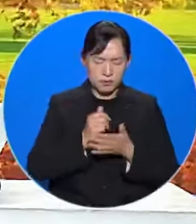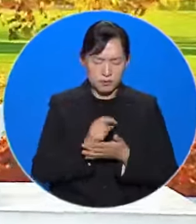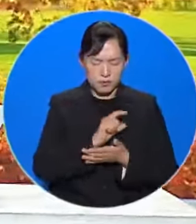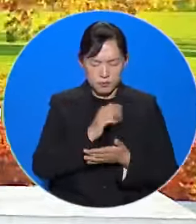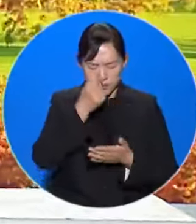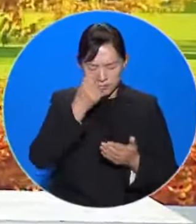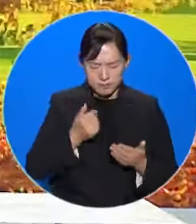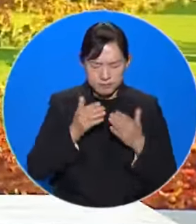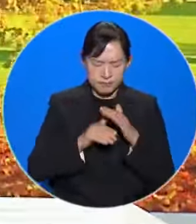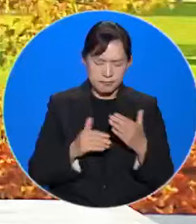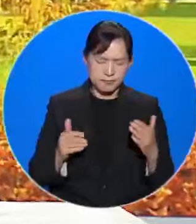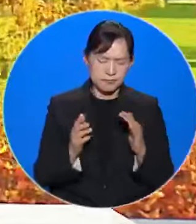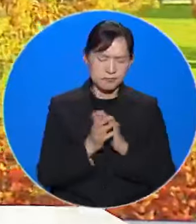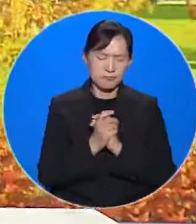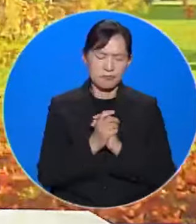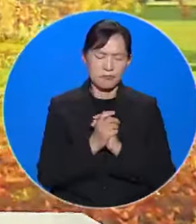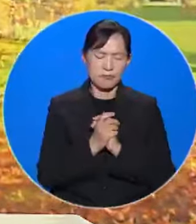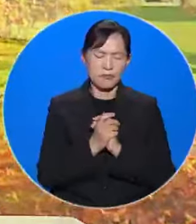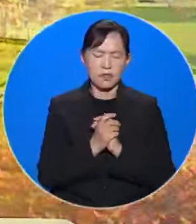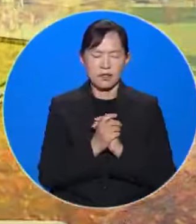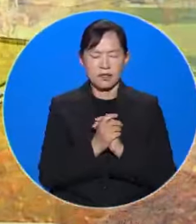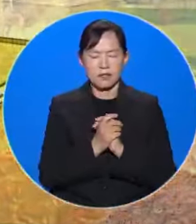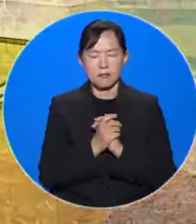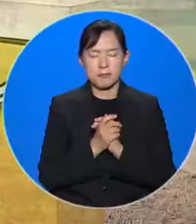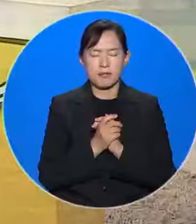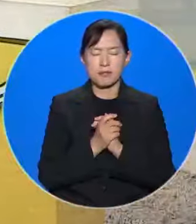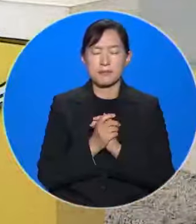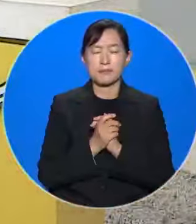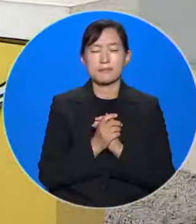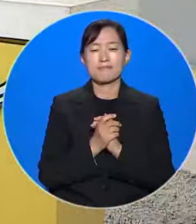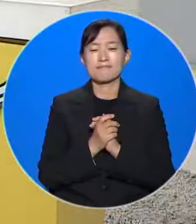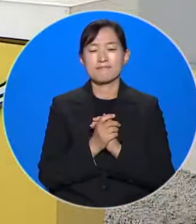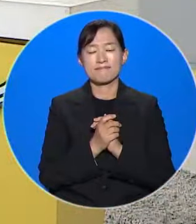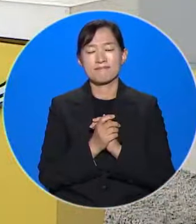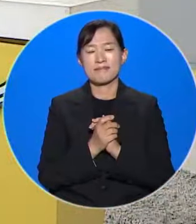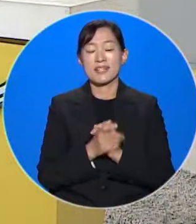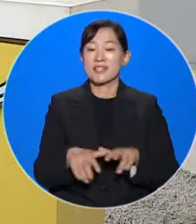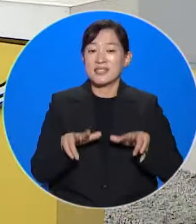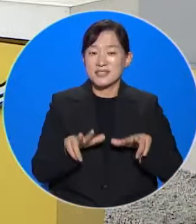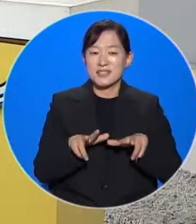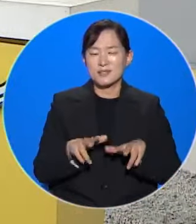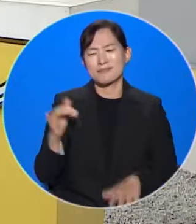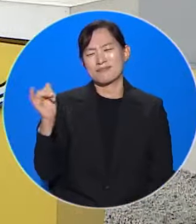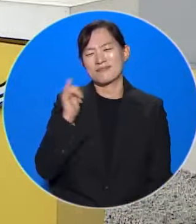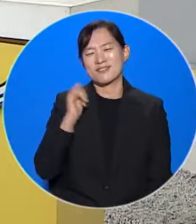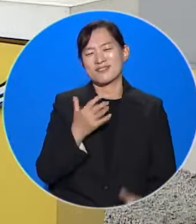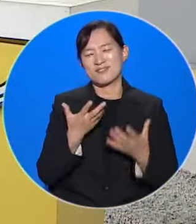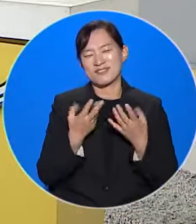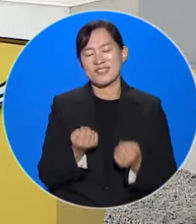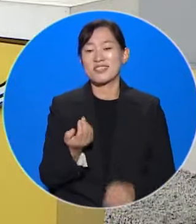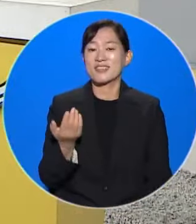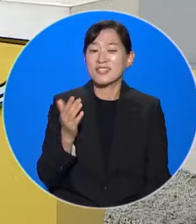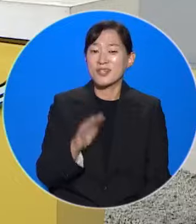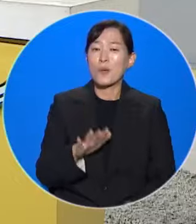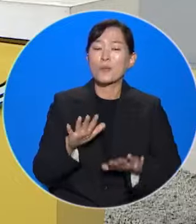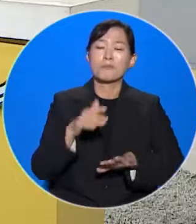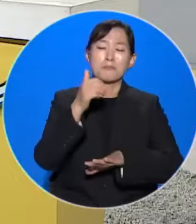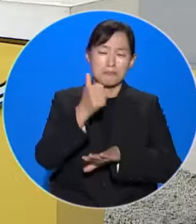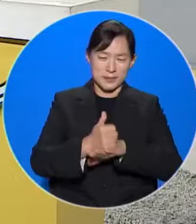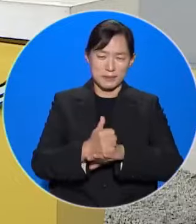이름으로 기도드리옵나이다. 아멘. 네, 지금 전화가 많이 들어오고 있는데요.